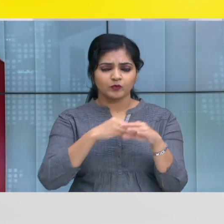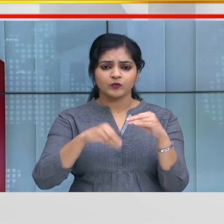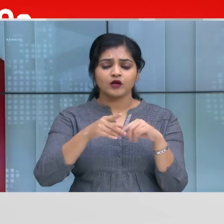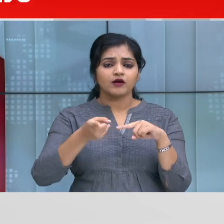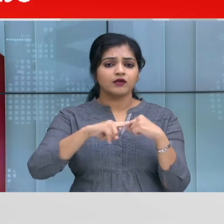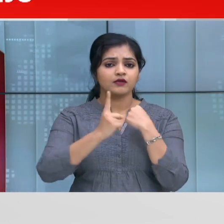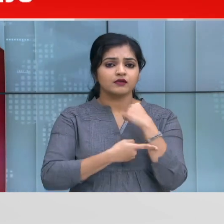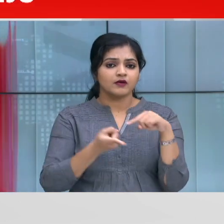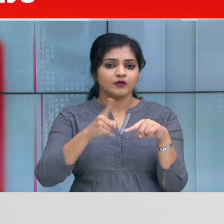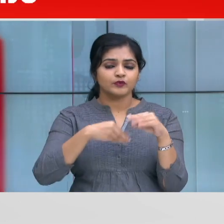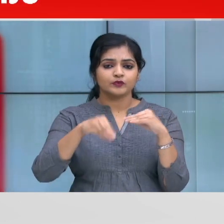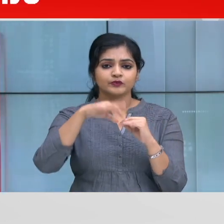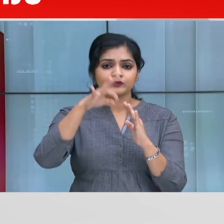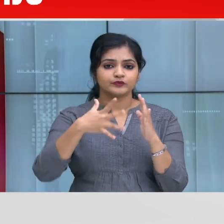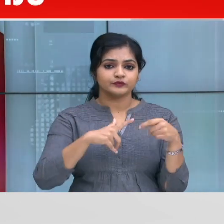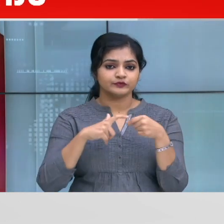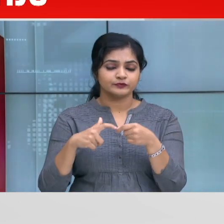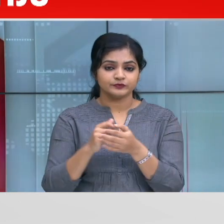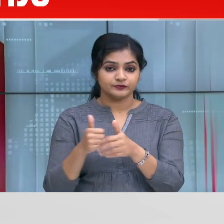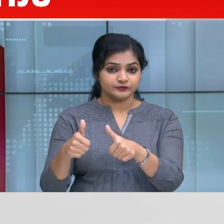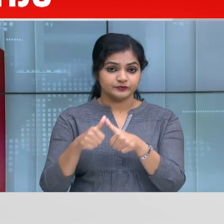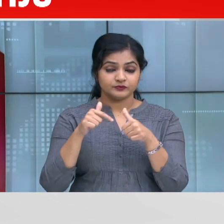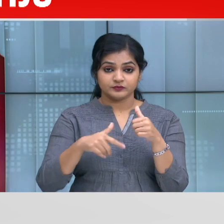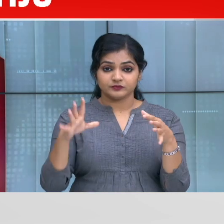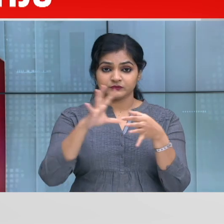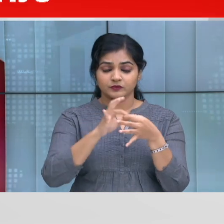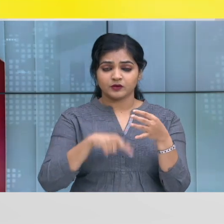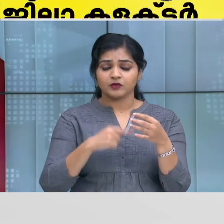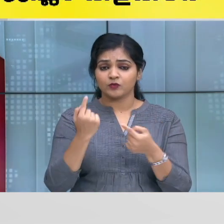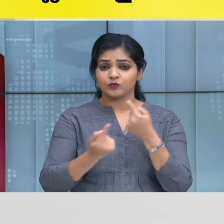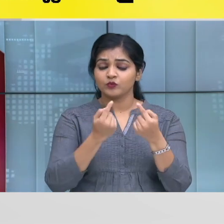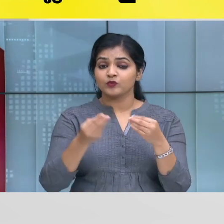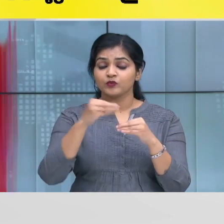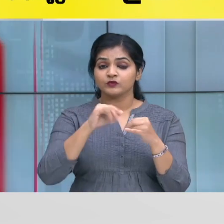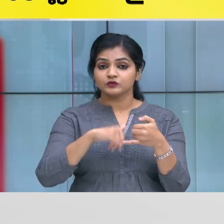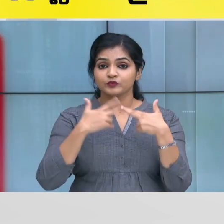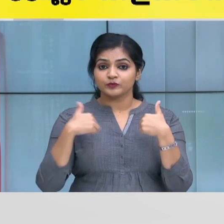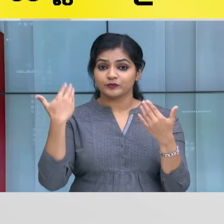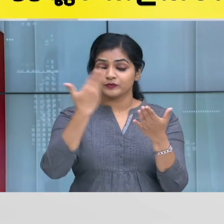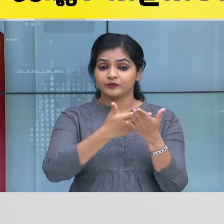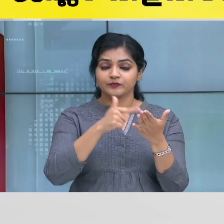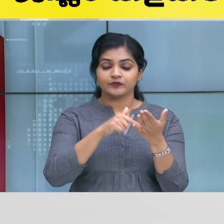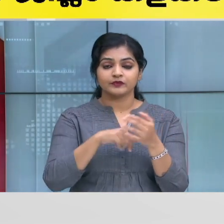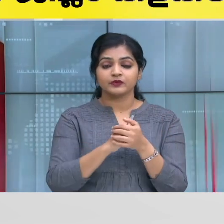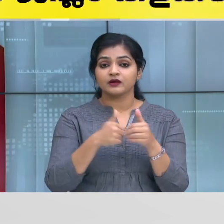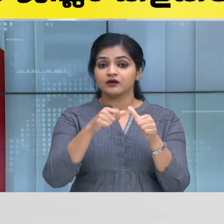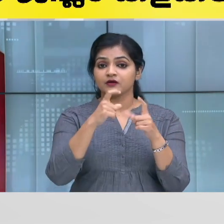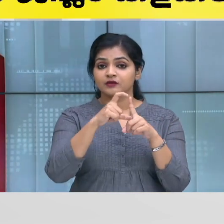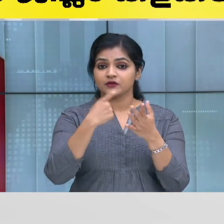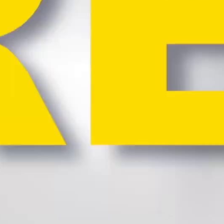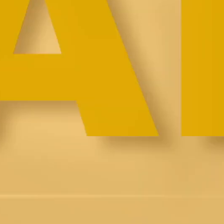ഗോപി, ഇതുമായി ബന്ധപ്പെട്ടിട്ടുള്ള പരാമർശം സുപ്രീം കോടതിയിൽ ഉണ്ടാകുന്നത് ADR സമർപ്പിച്ച ഒരു